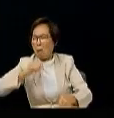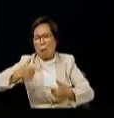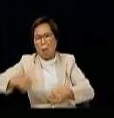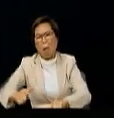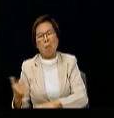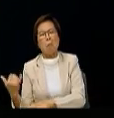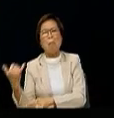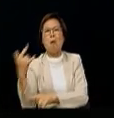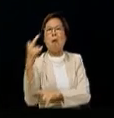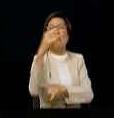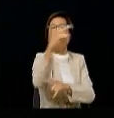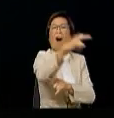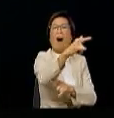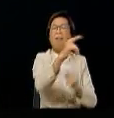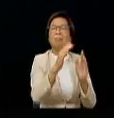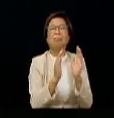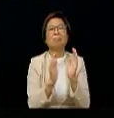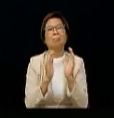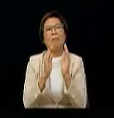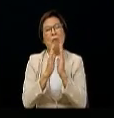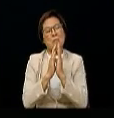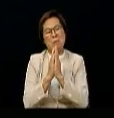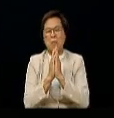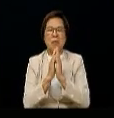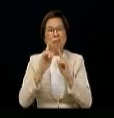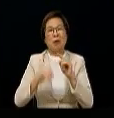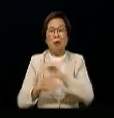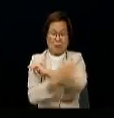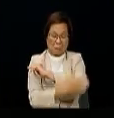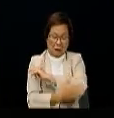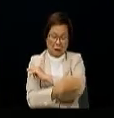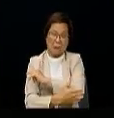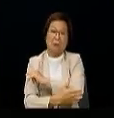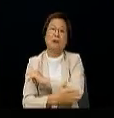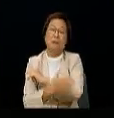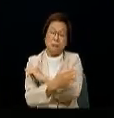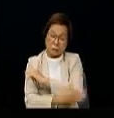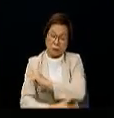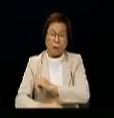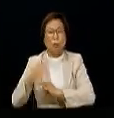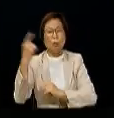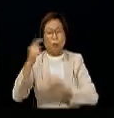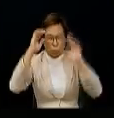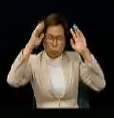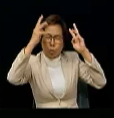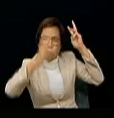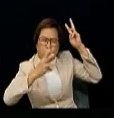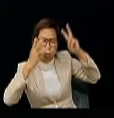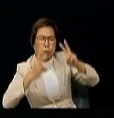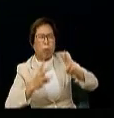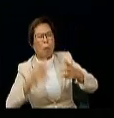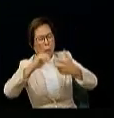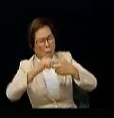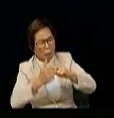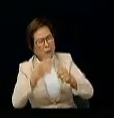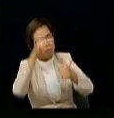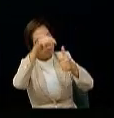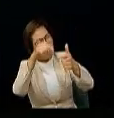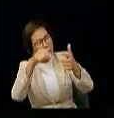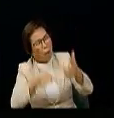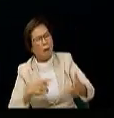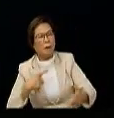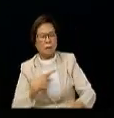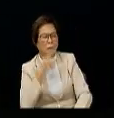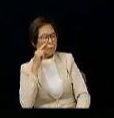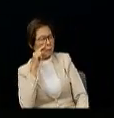ke Myanmar jadi sebagai negara yang selalu prihatin kepada soal-soal begini kita sedang melihat